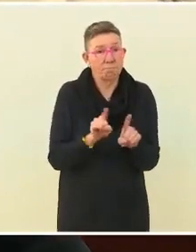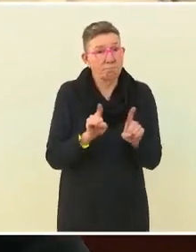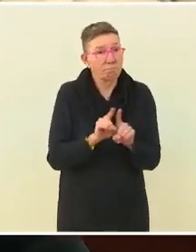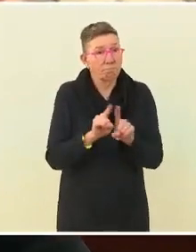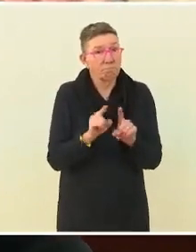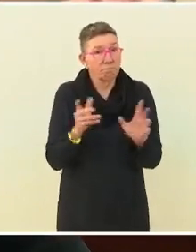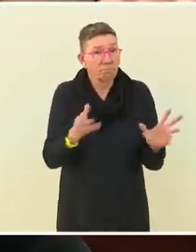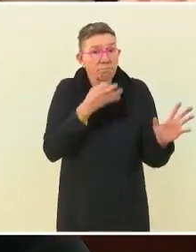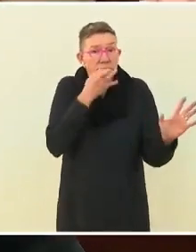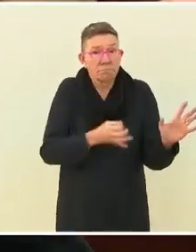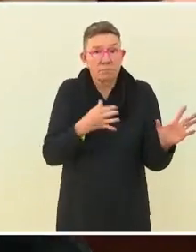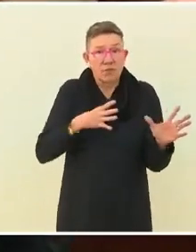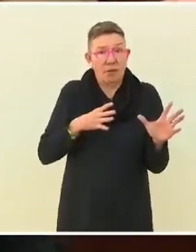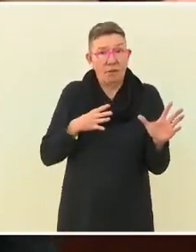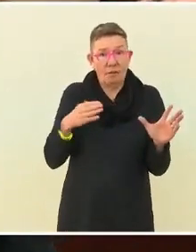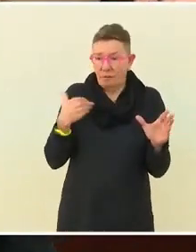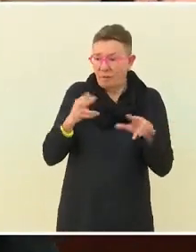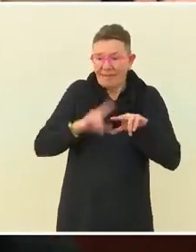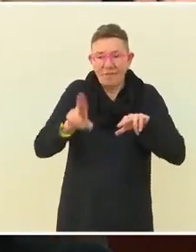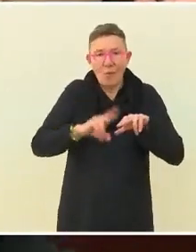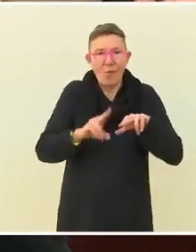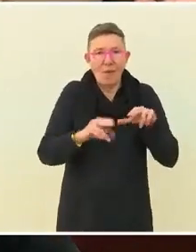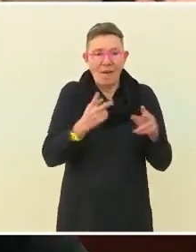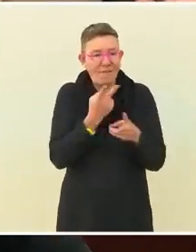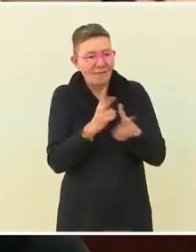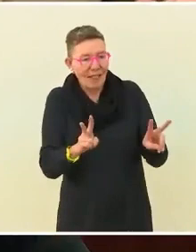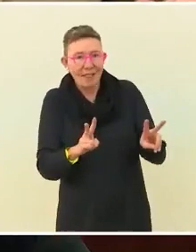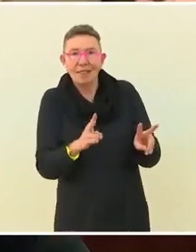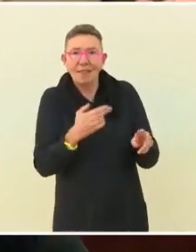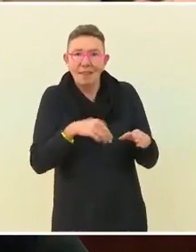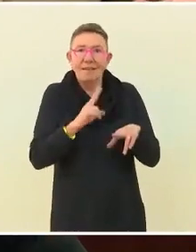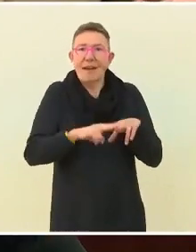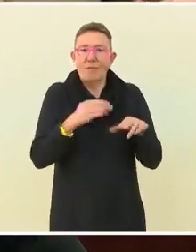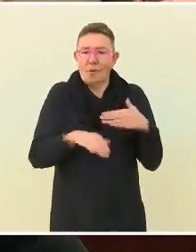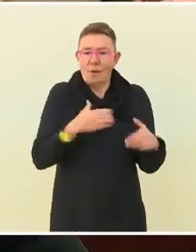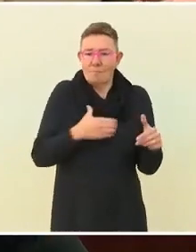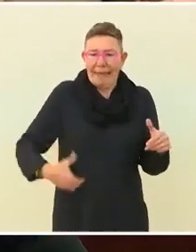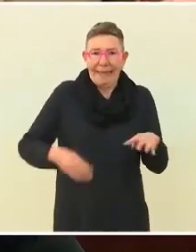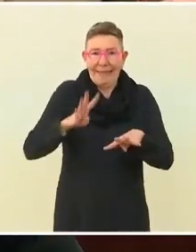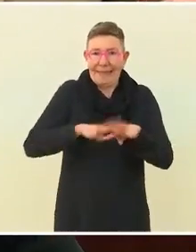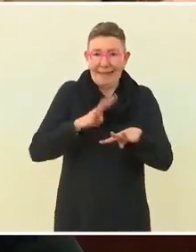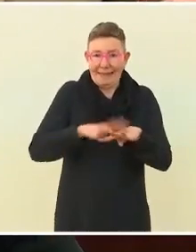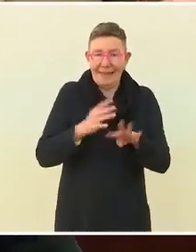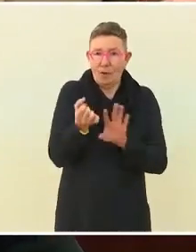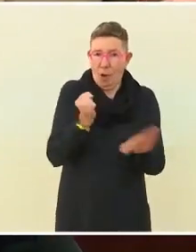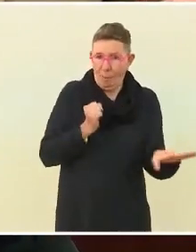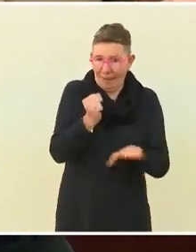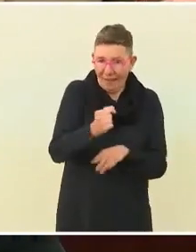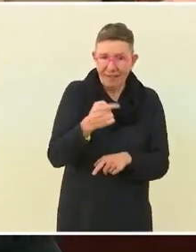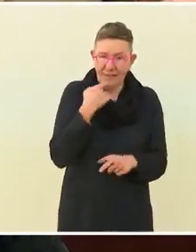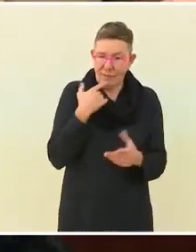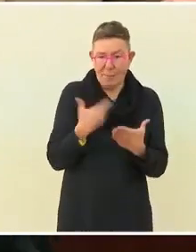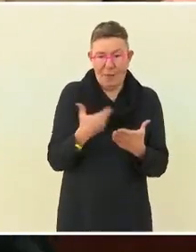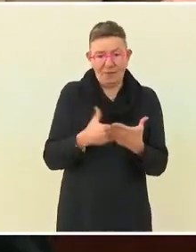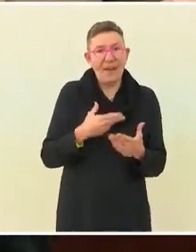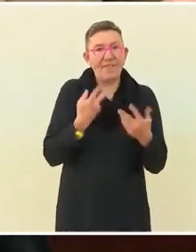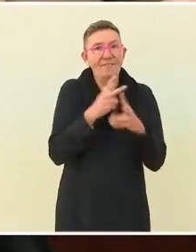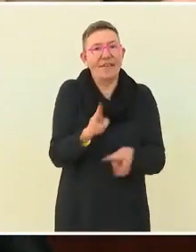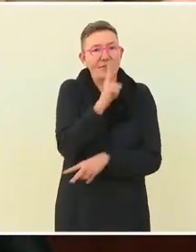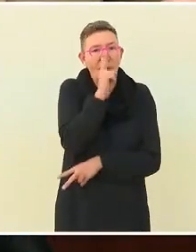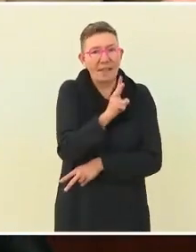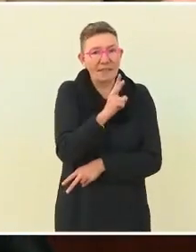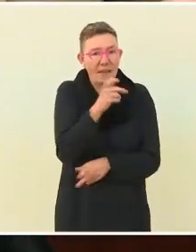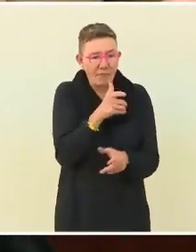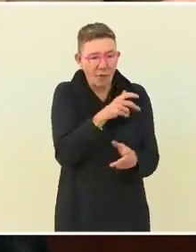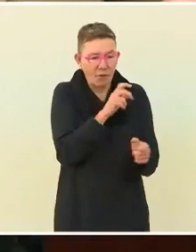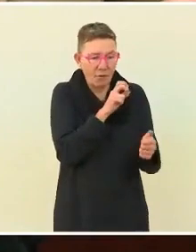passage des travaux réalisés par la ville dans la mairie de quartier qui démontrent l'attachement de notre municipalité à